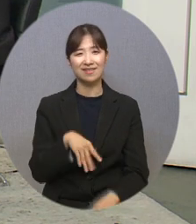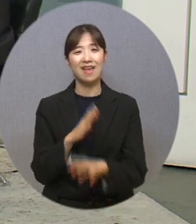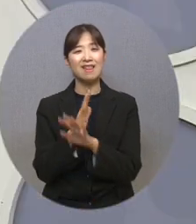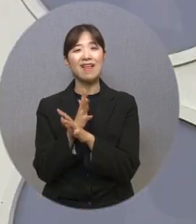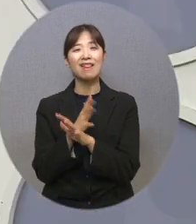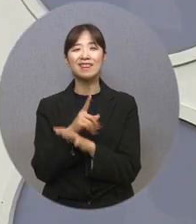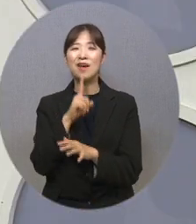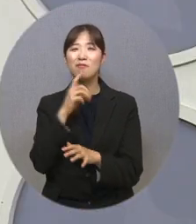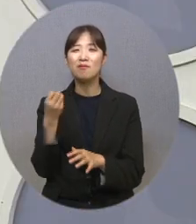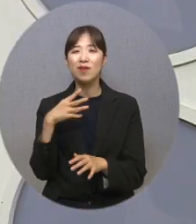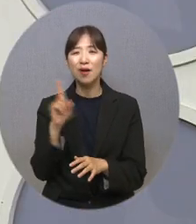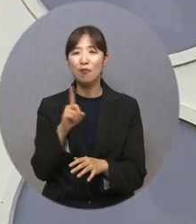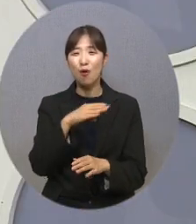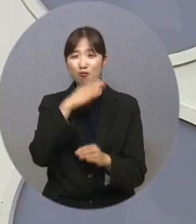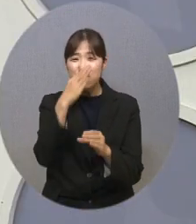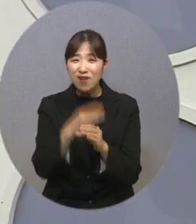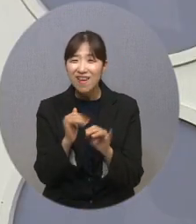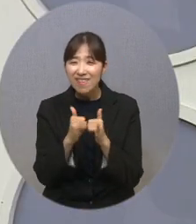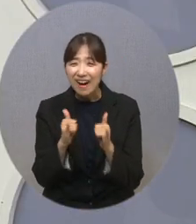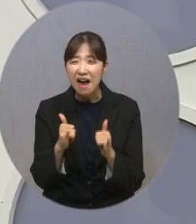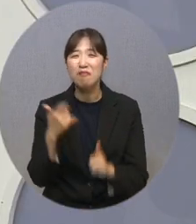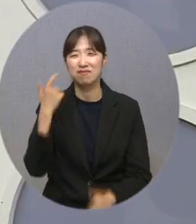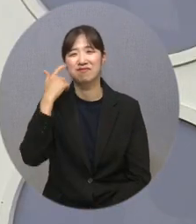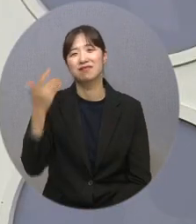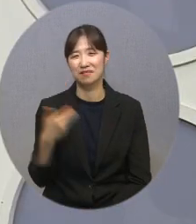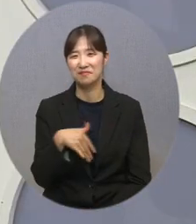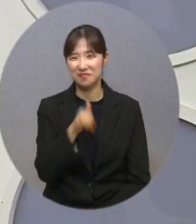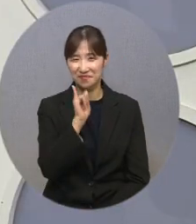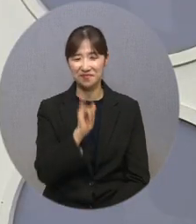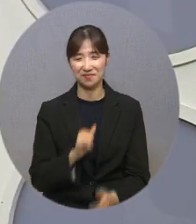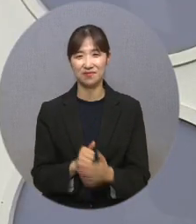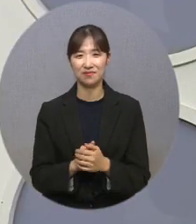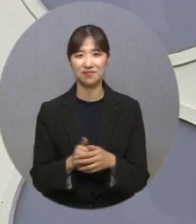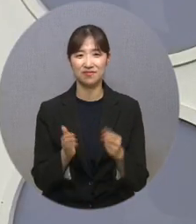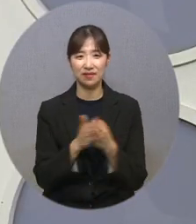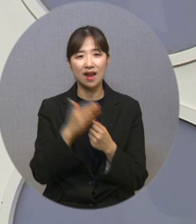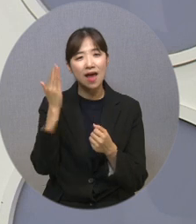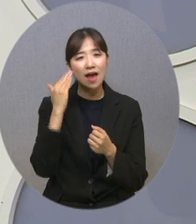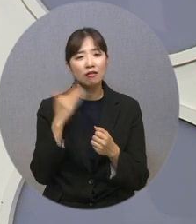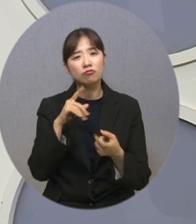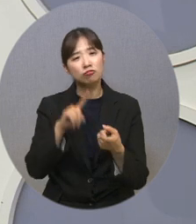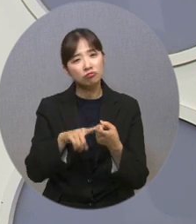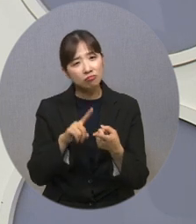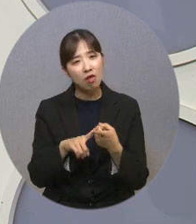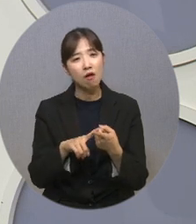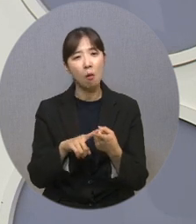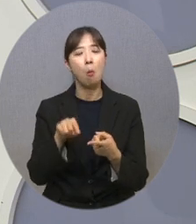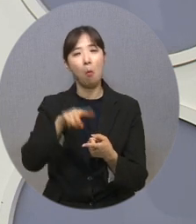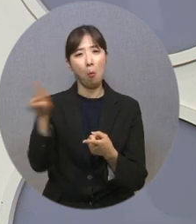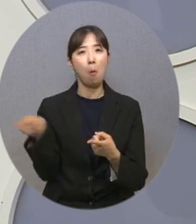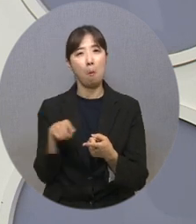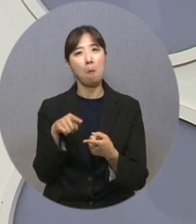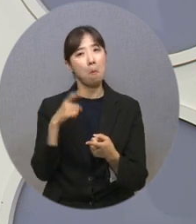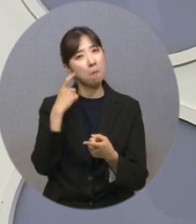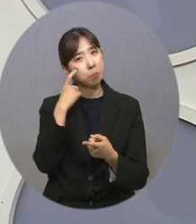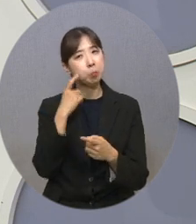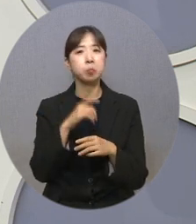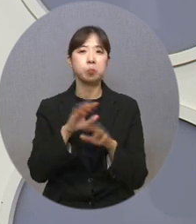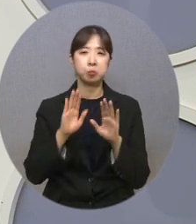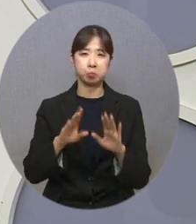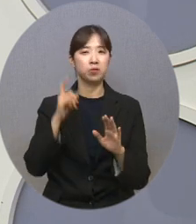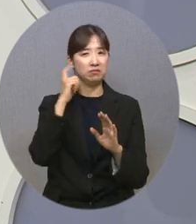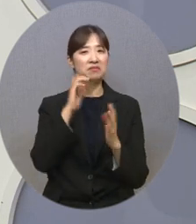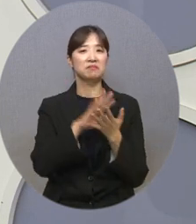삼아서 노스코리아 북한 이렇게도 하고 그래요. 그래서 한국인에 대한 걸 많이 그분들이 체득을 했어요. 미국